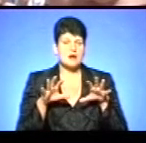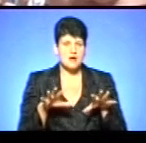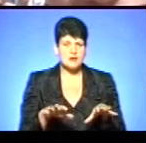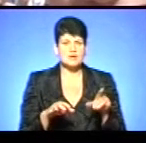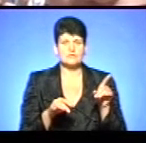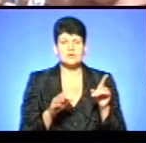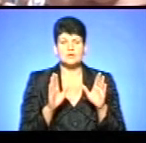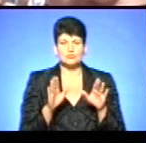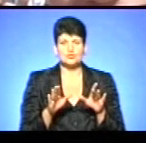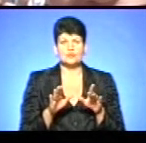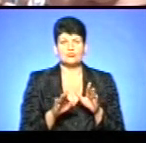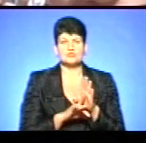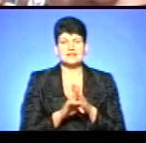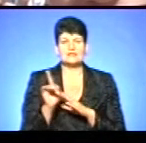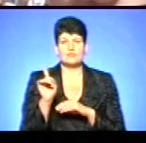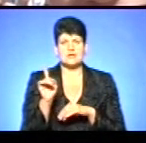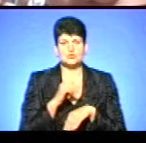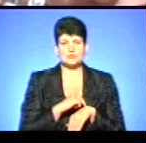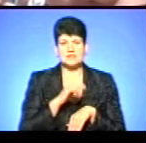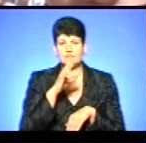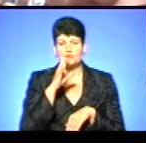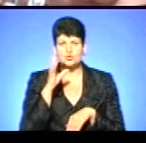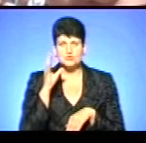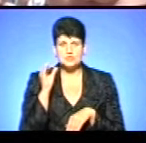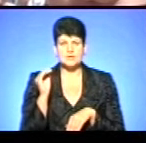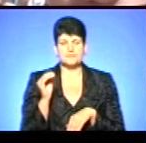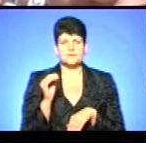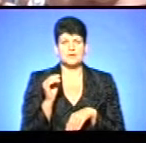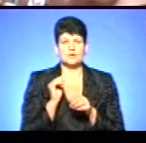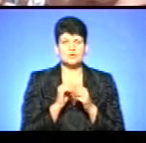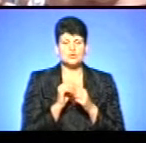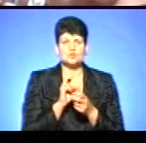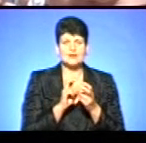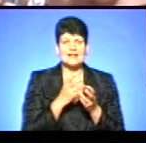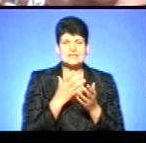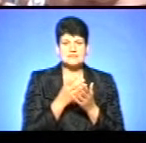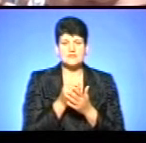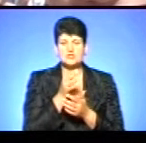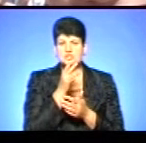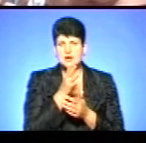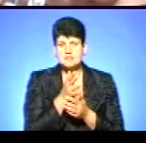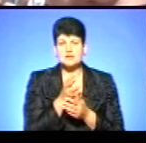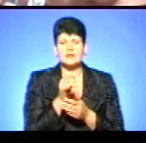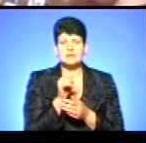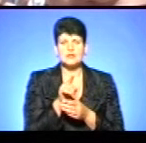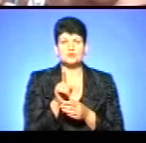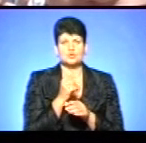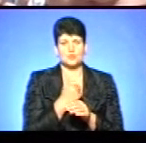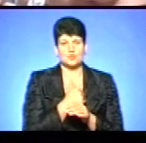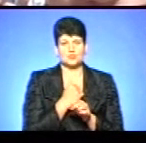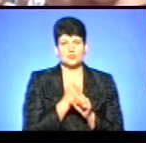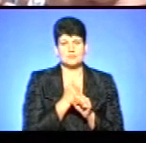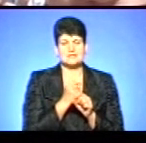чекати до першої ночі. Отже, кожен наш спільнота, бачите, шукає свій часовий пояс, але те, що вони хочуть зробити, це